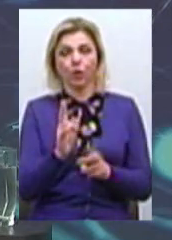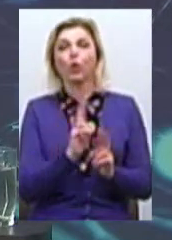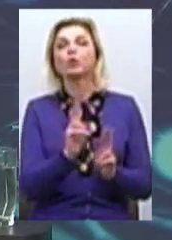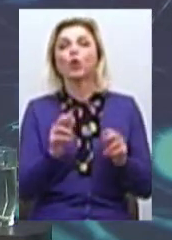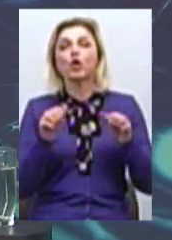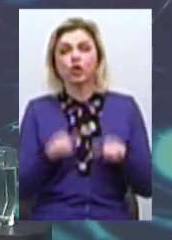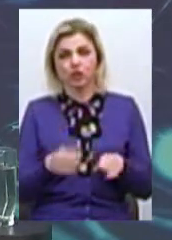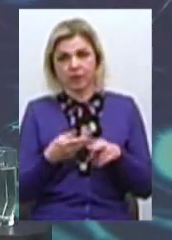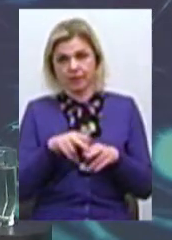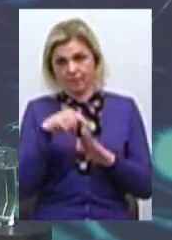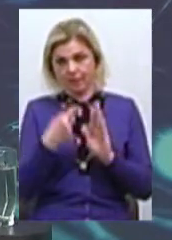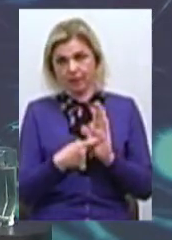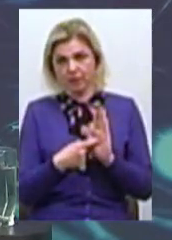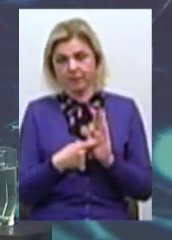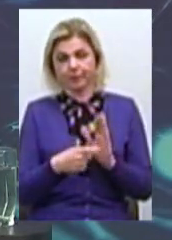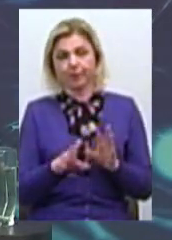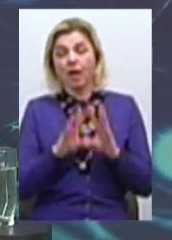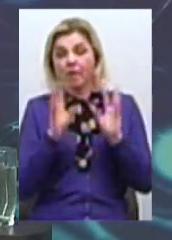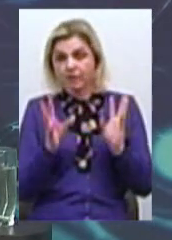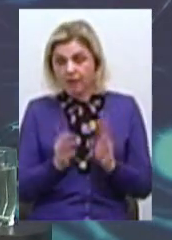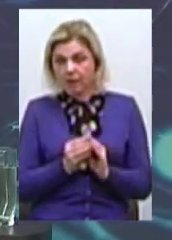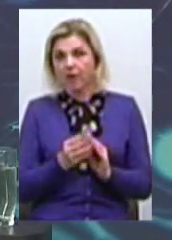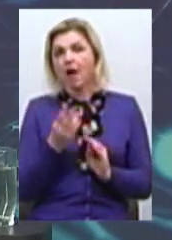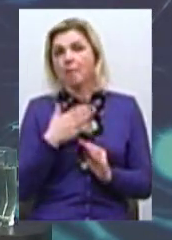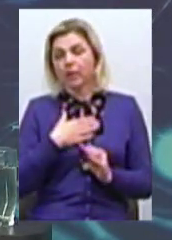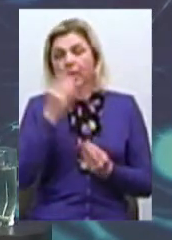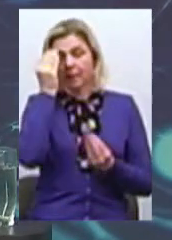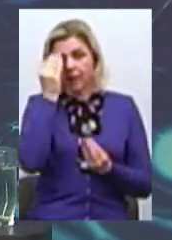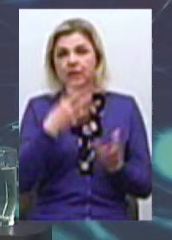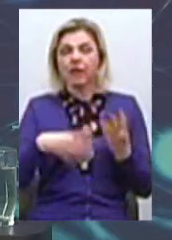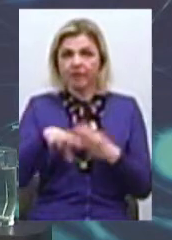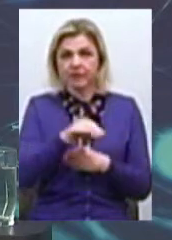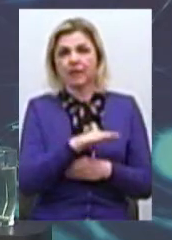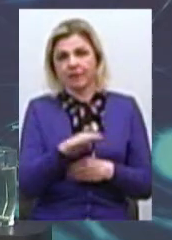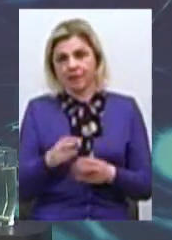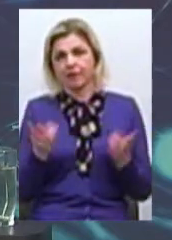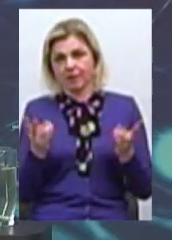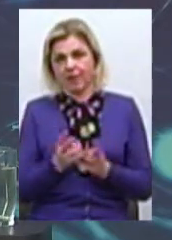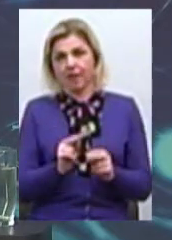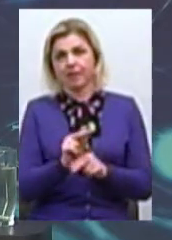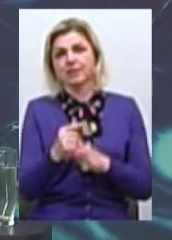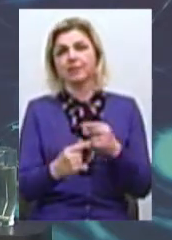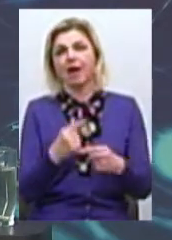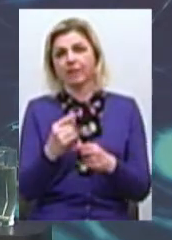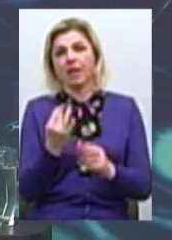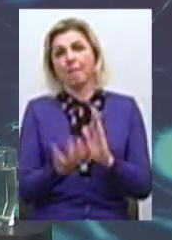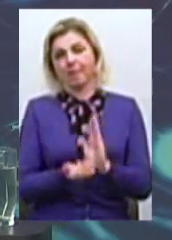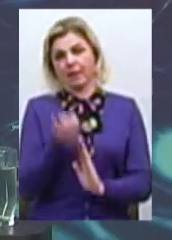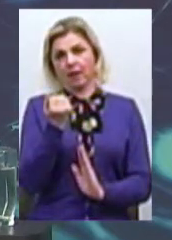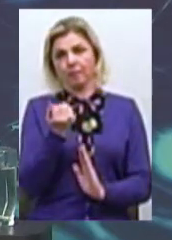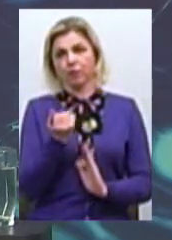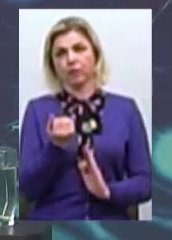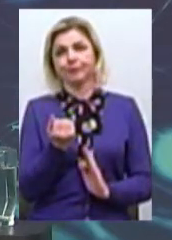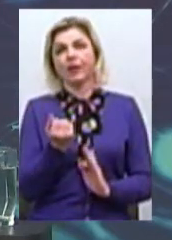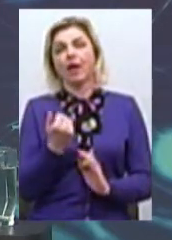взагалі, всі діти, як для мене, всі діти потребують наставництва, наставників і підтримки, про те, що